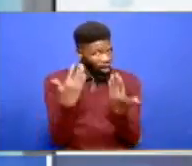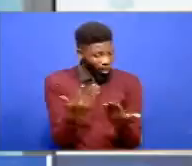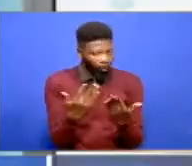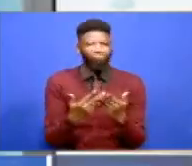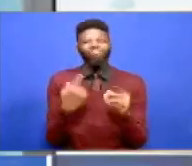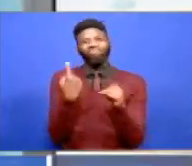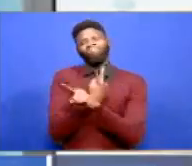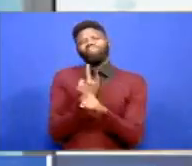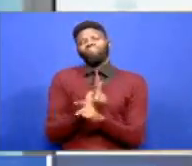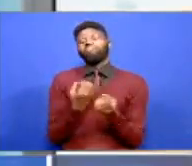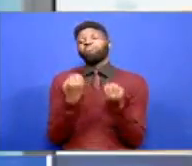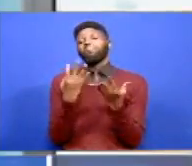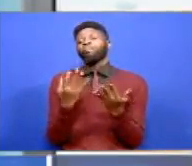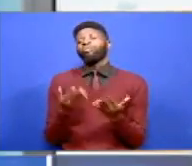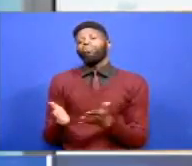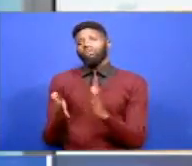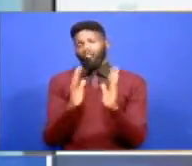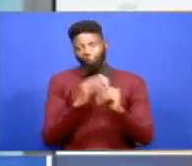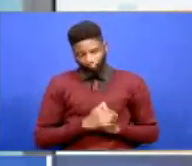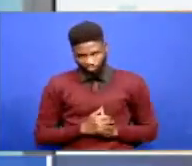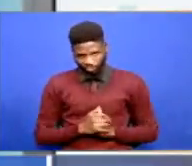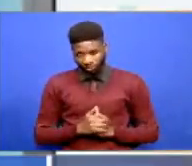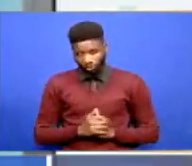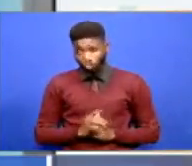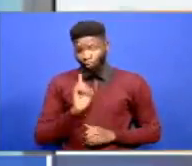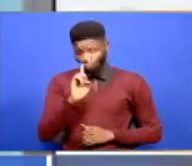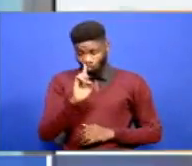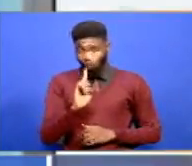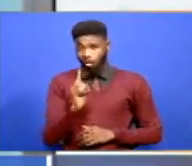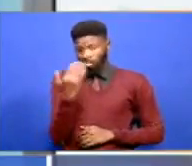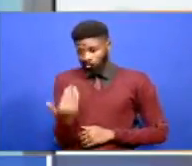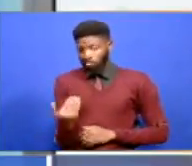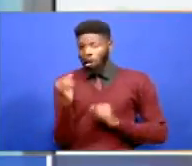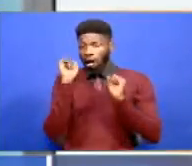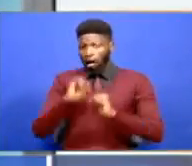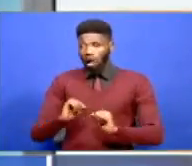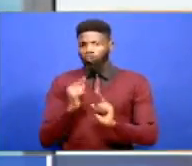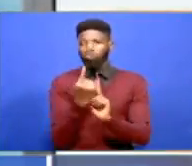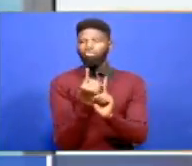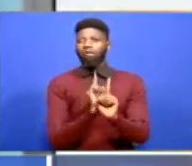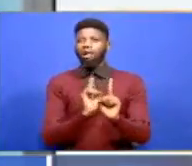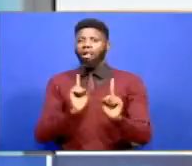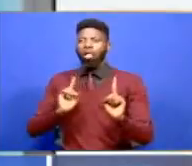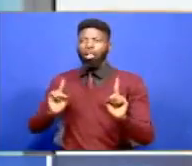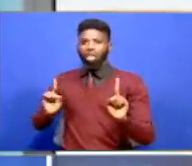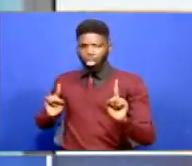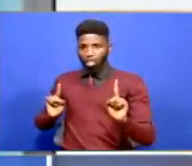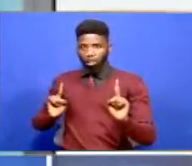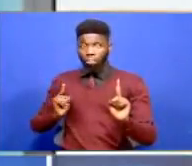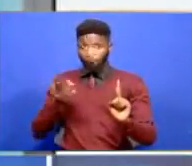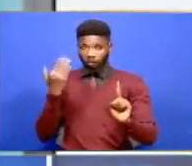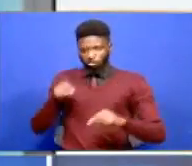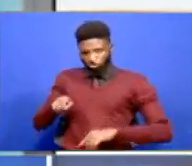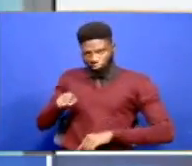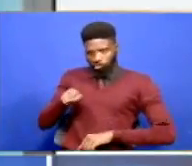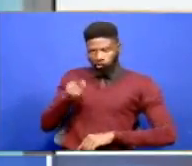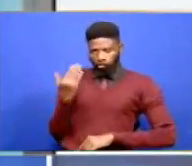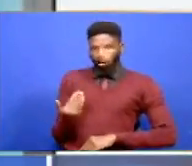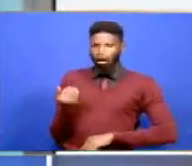many ways. Mtoto anaweza rudi nyuma. So mtoto wako ambaye alikuwa anaweza fanya vitu, unaona saa